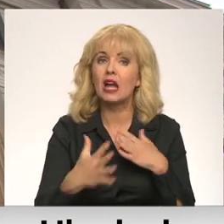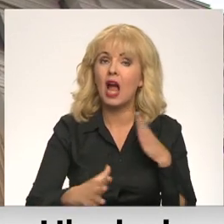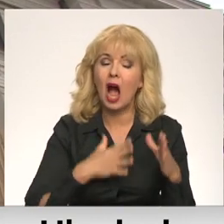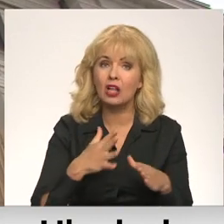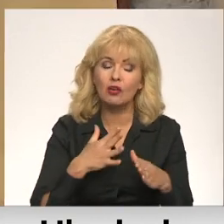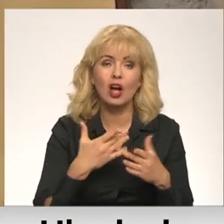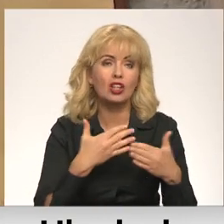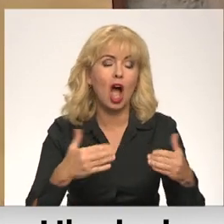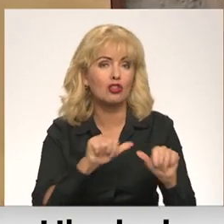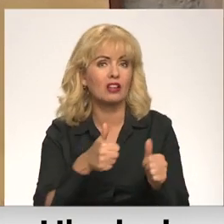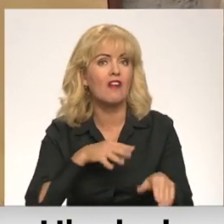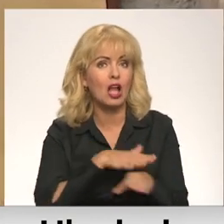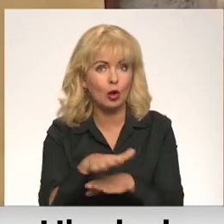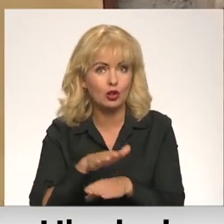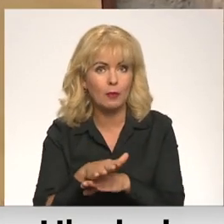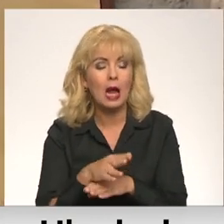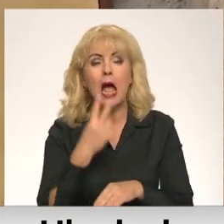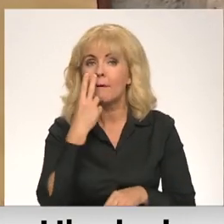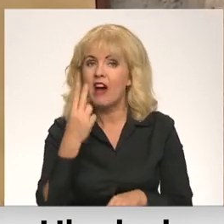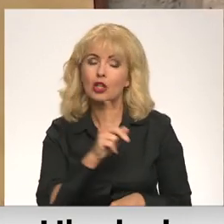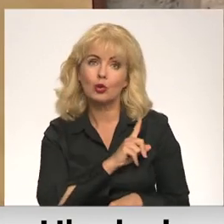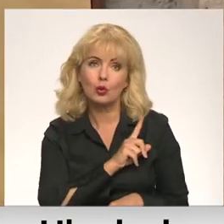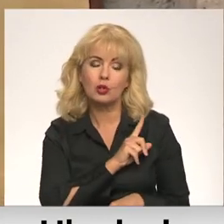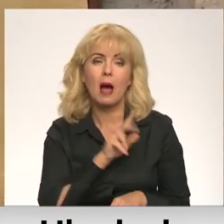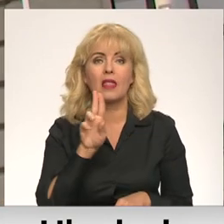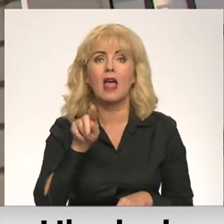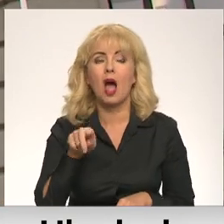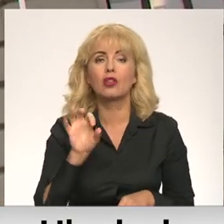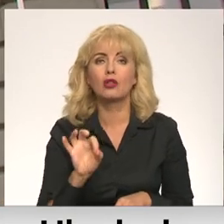apdraudējuma ministrs plāno vērst uzmanību NATO un aizsardzības ministru sanāksmēs.